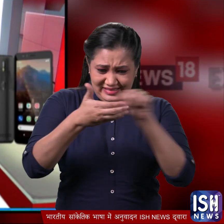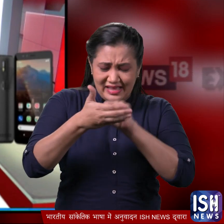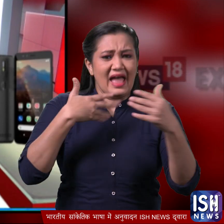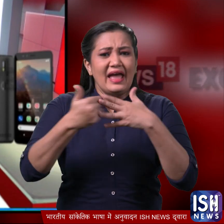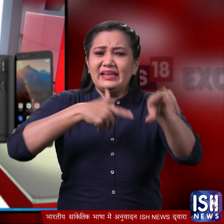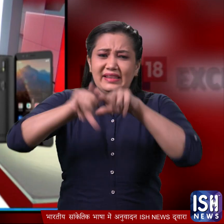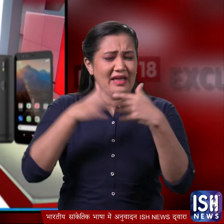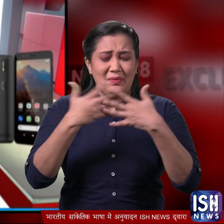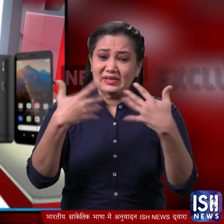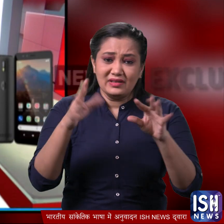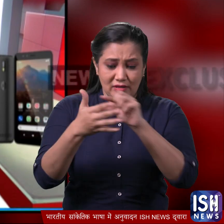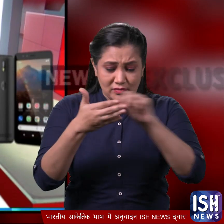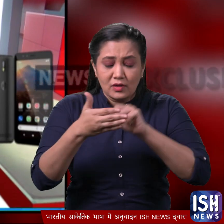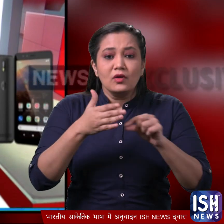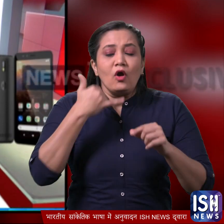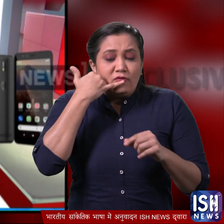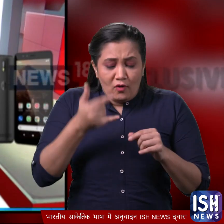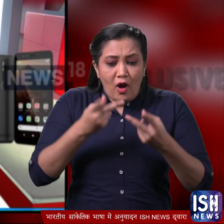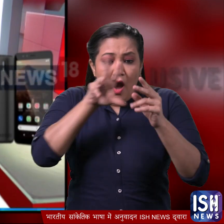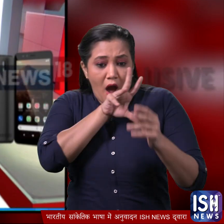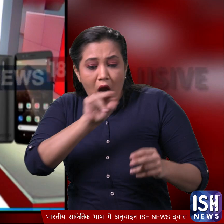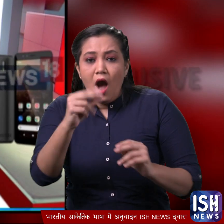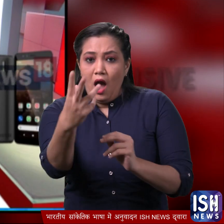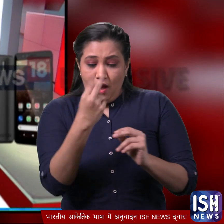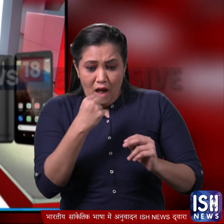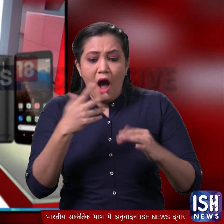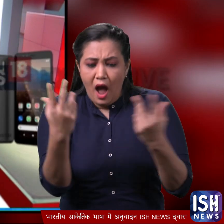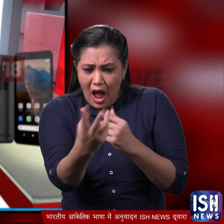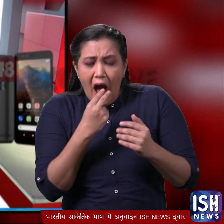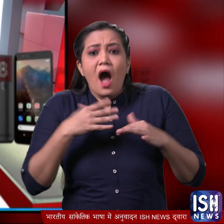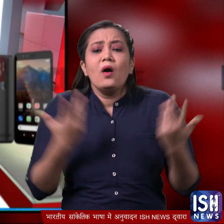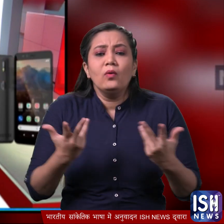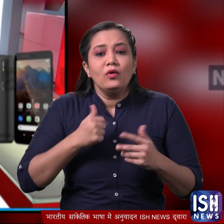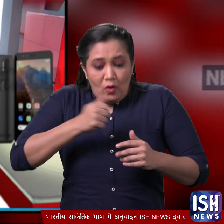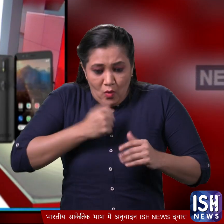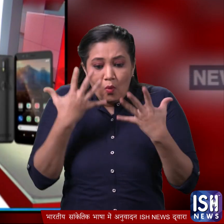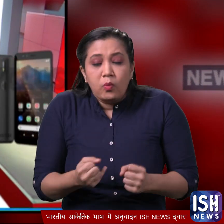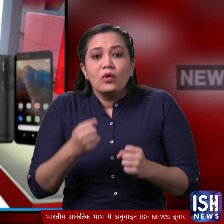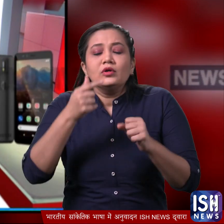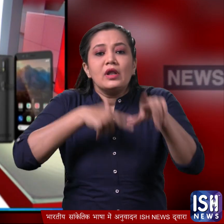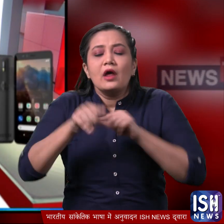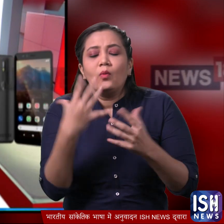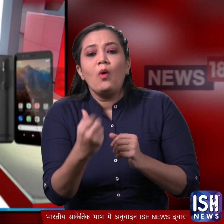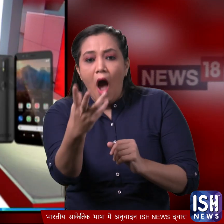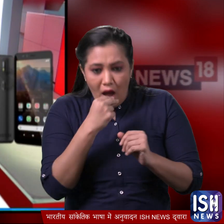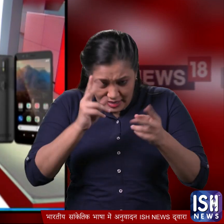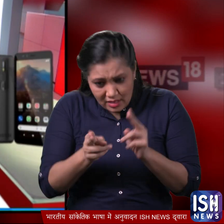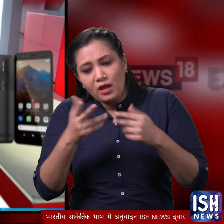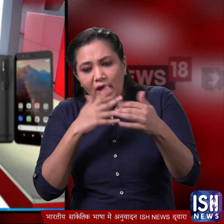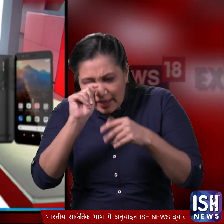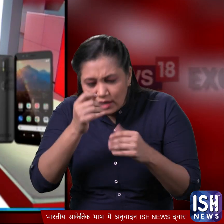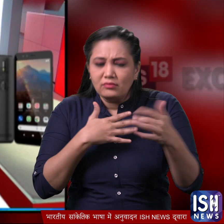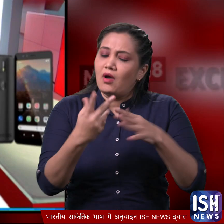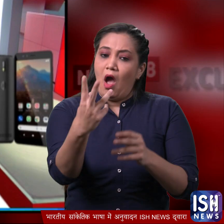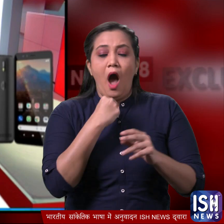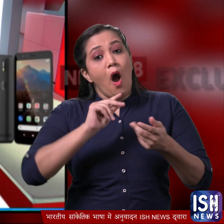जानकारी किसी भी भाषा में लिखी हो, फोन उसे पढ़कर उस भाषा में ही सुनाएगा जिस भाषा में फोन इस्तेमाल करने वाला सुनना